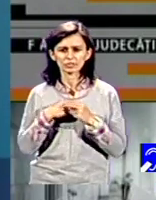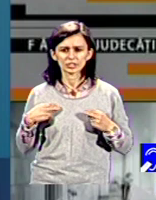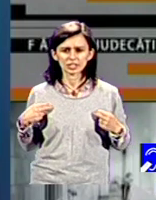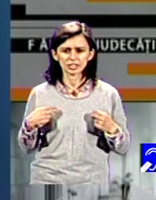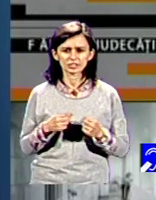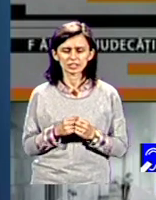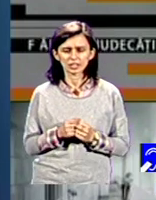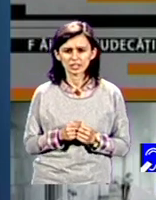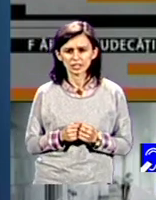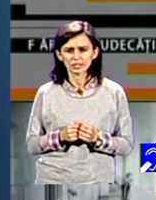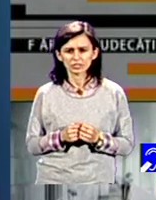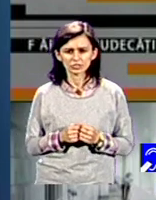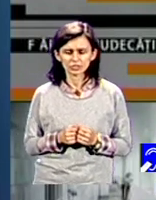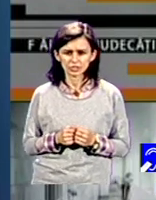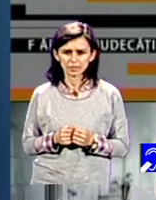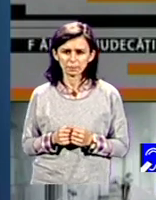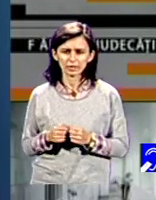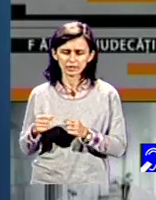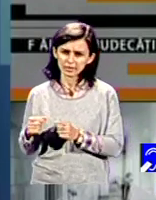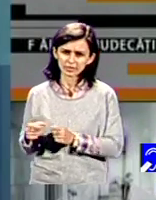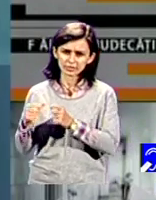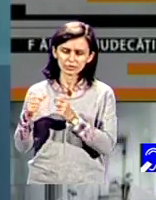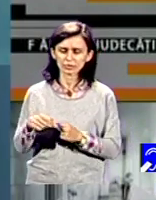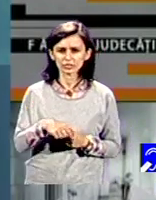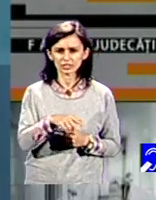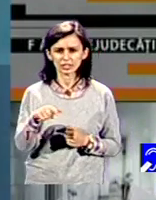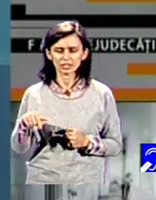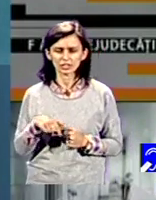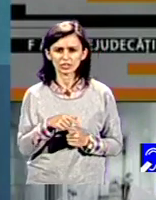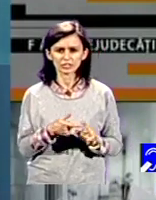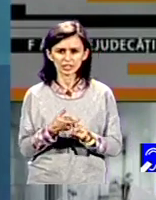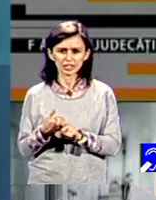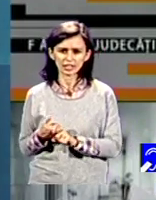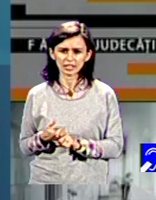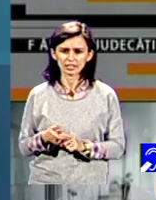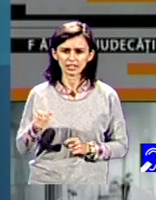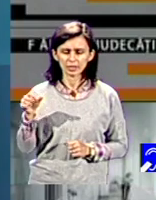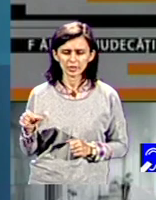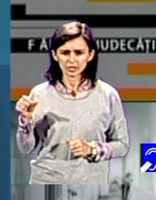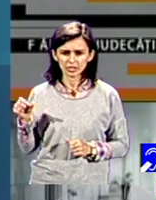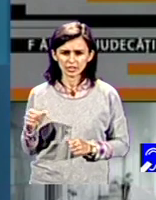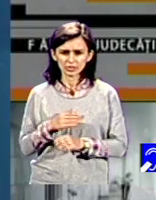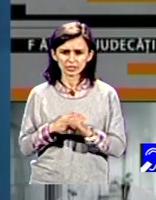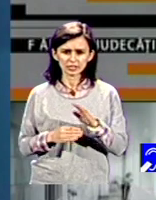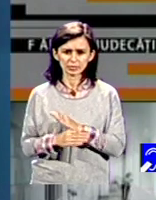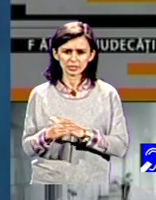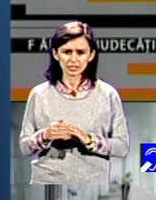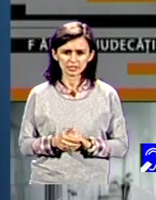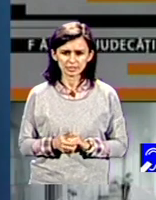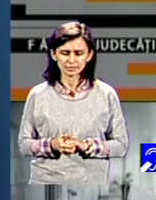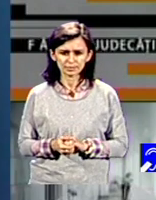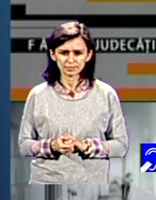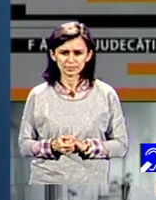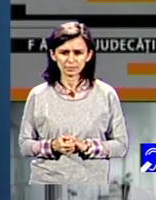isterie și manipulare a instituțiilor noastre în ceea ce privește persoanele cu dizabilități karadja face